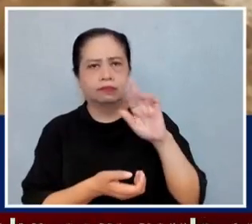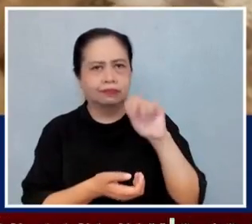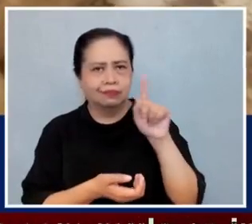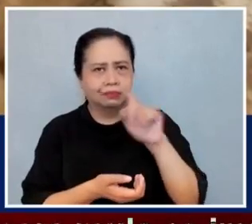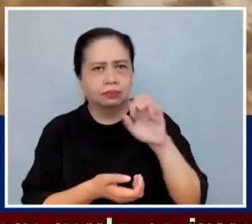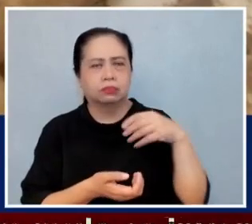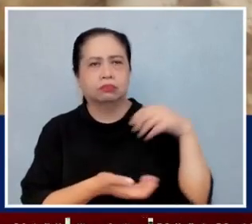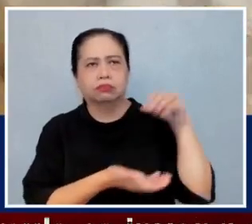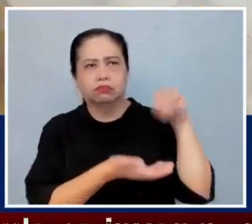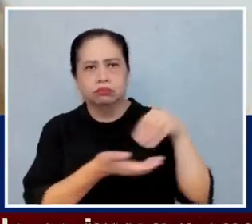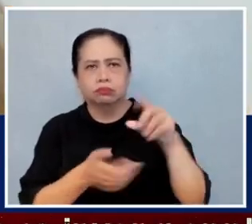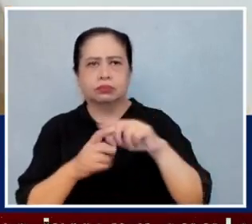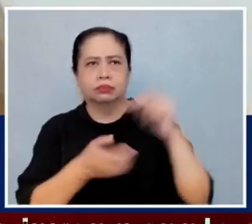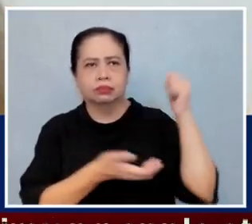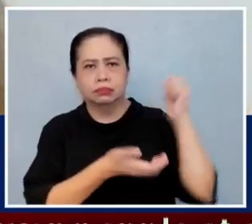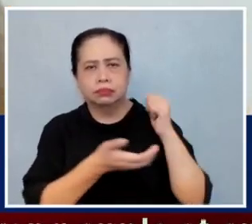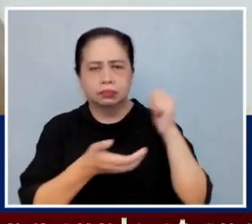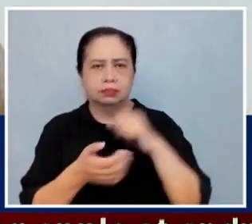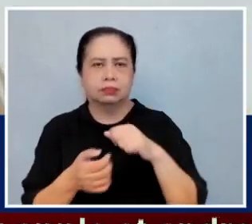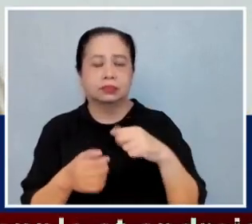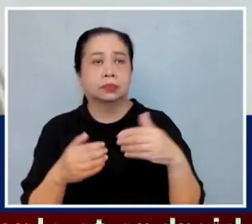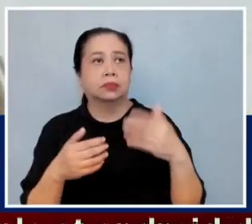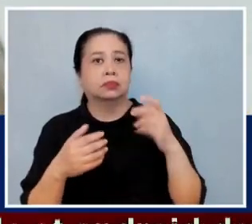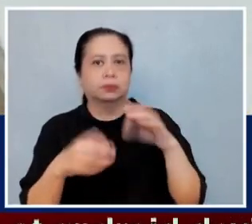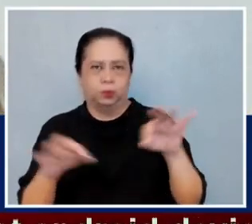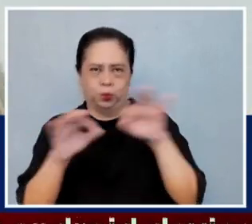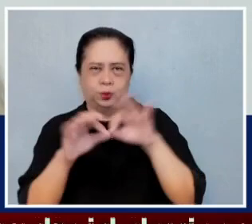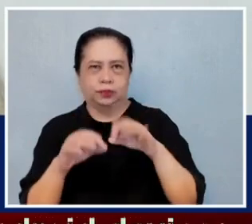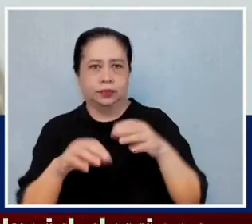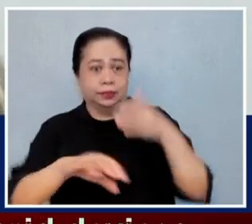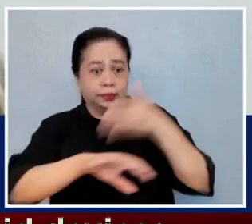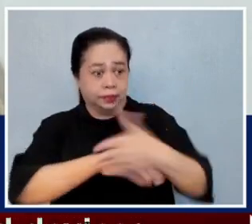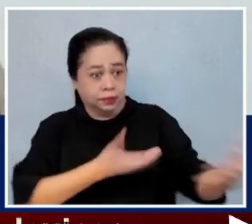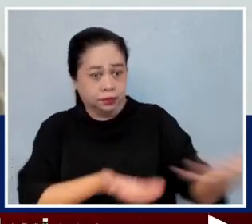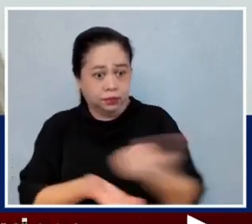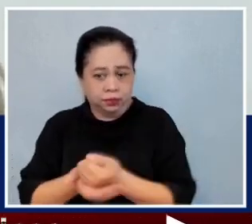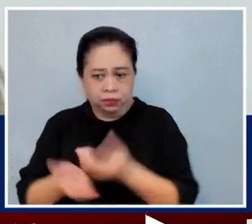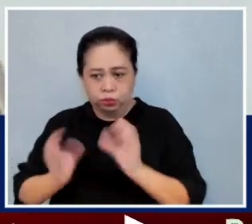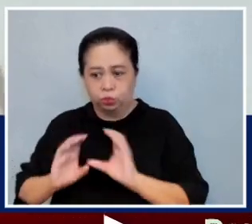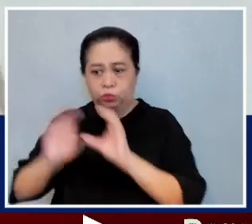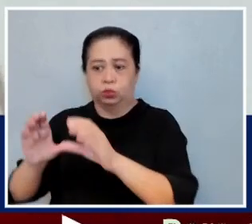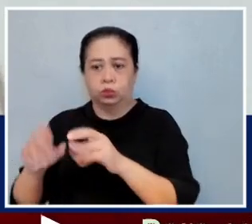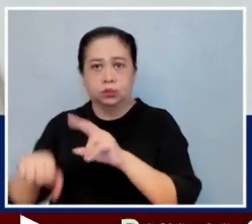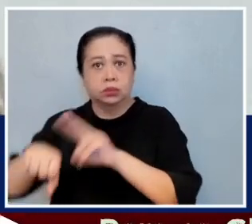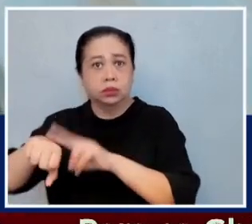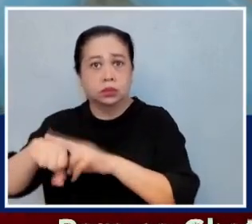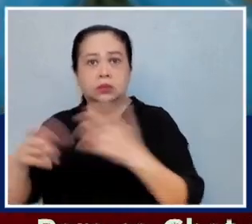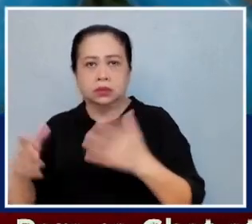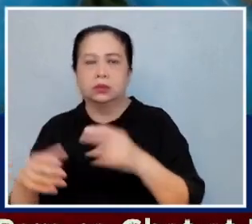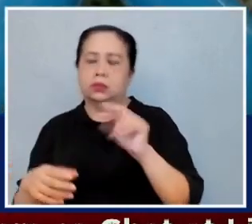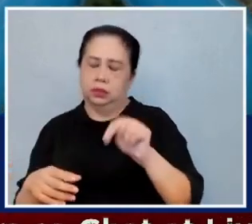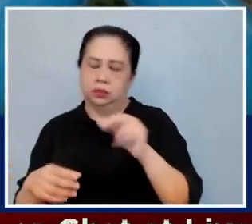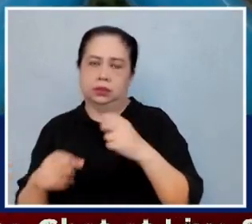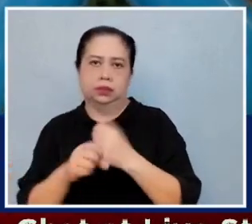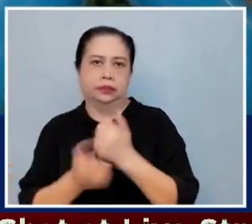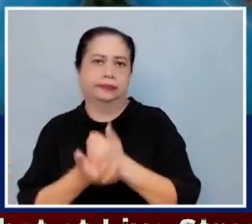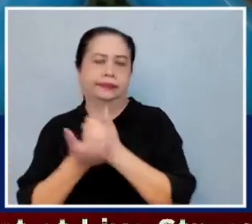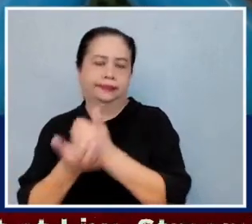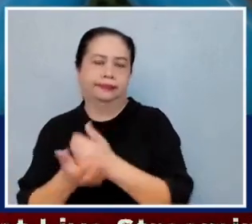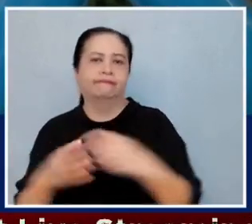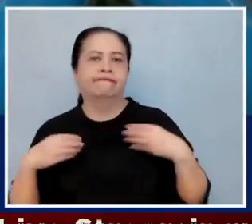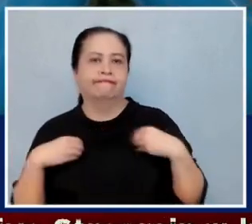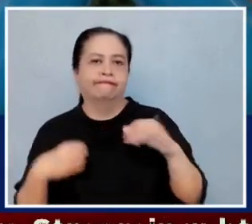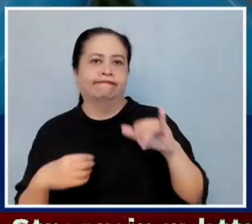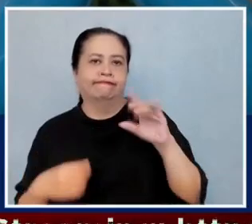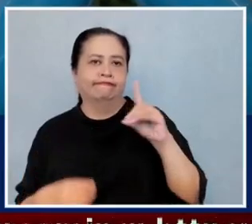agricultural input. Post-harvest facilities are being looked into, agricultural inputs as well. Aminado rin ng DA